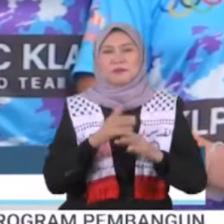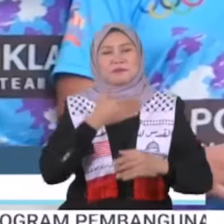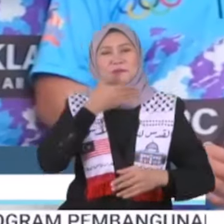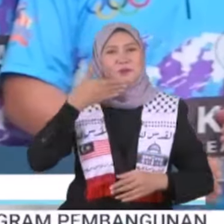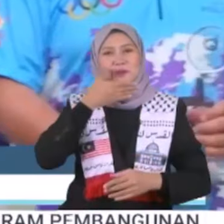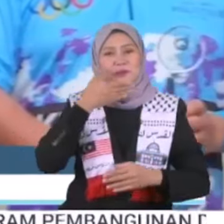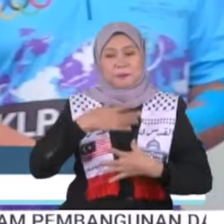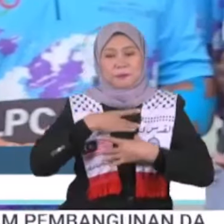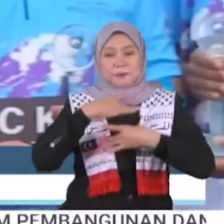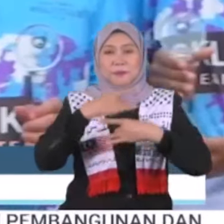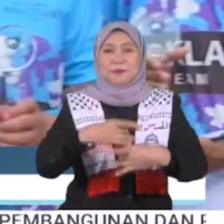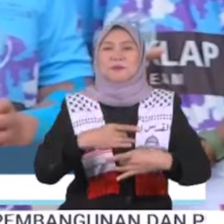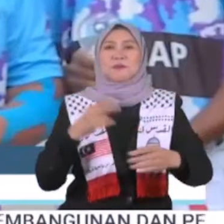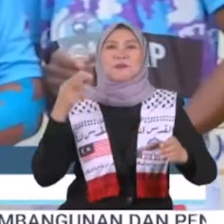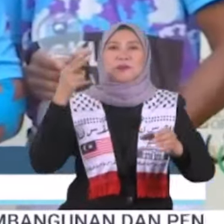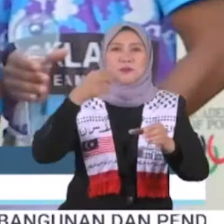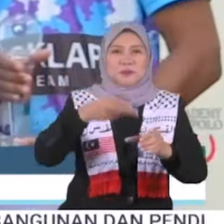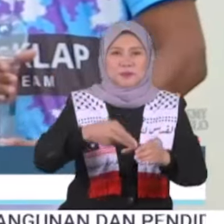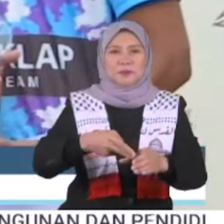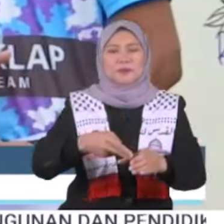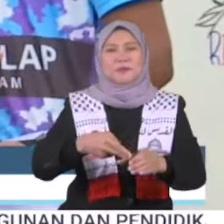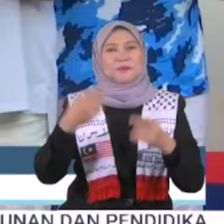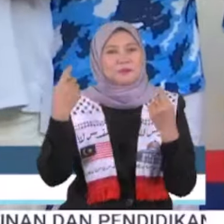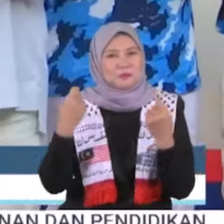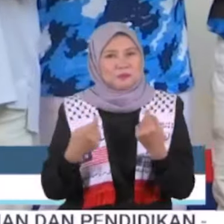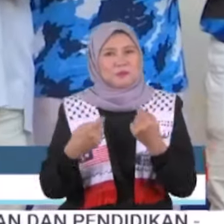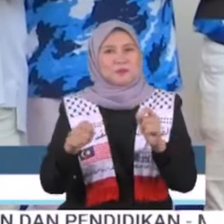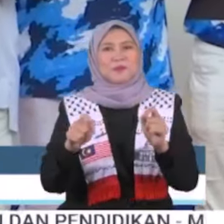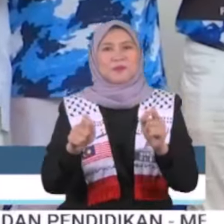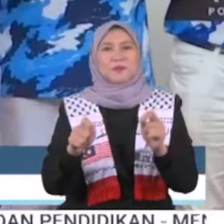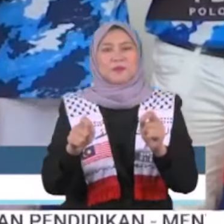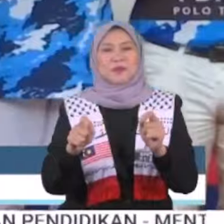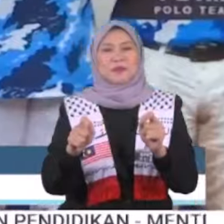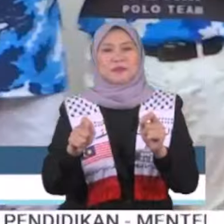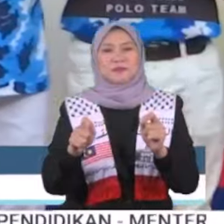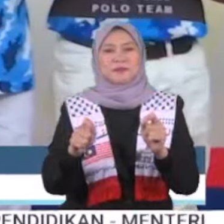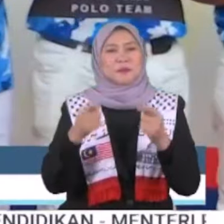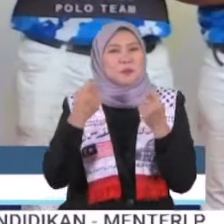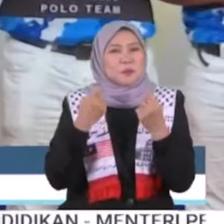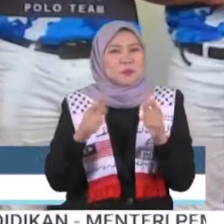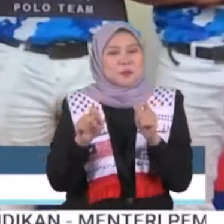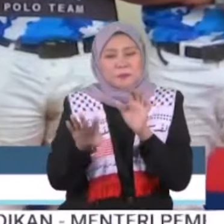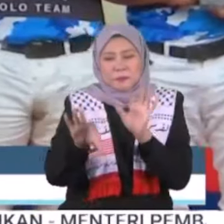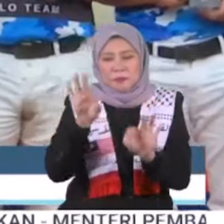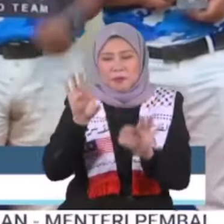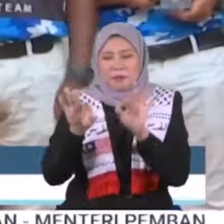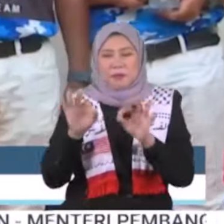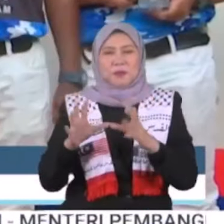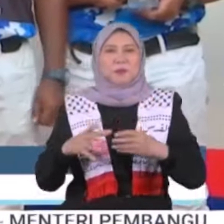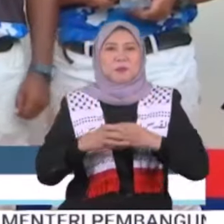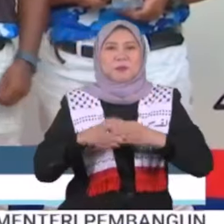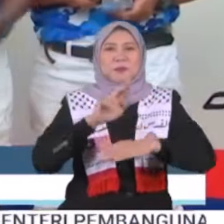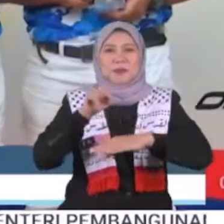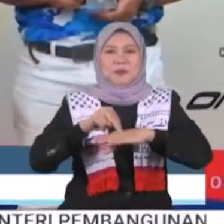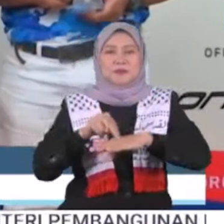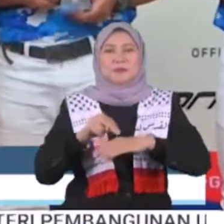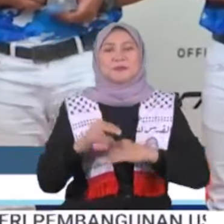budak-budak yang minat, yang akan cubalah harap apa nasib mereka untuk dipilih untuk national team. So